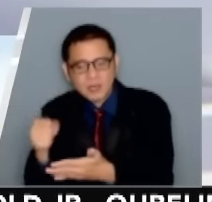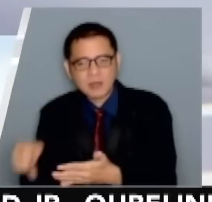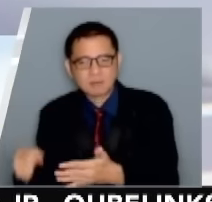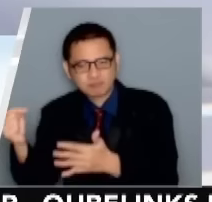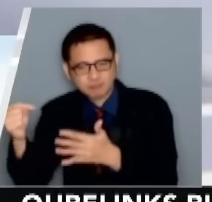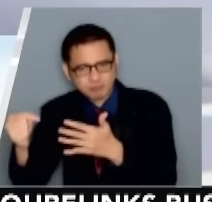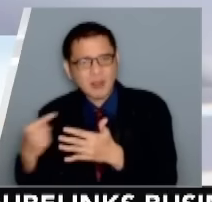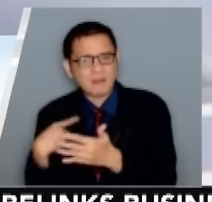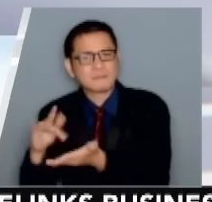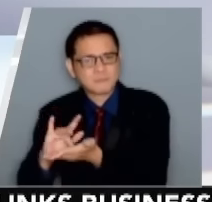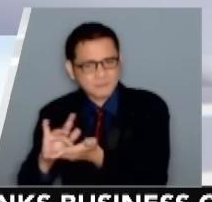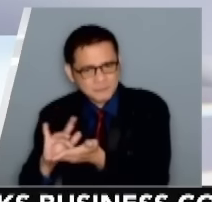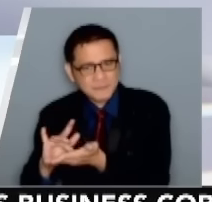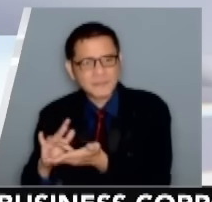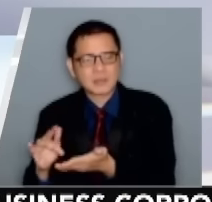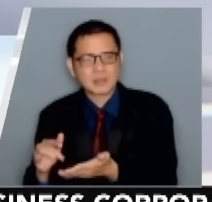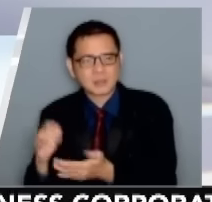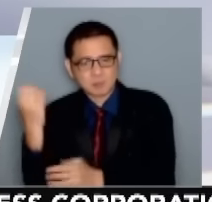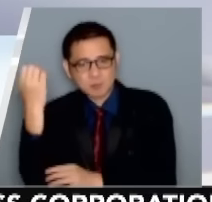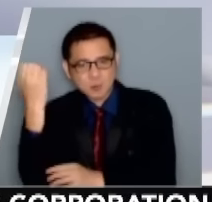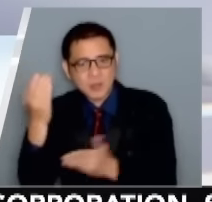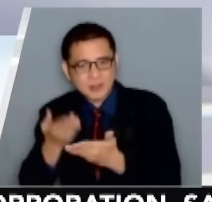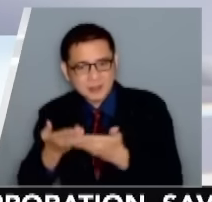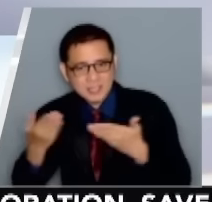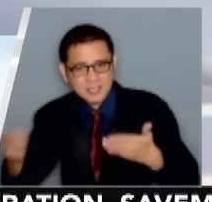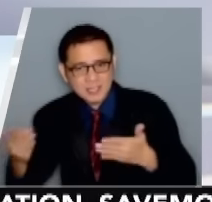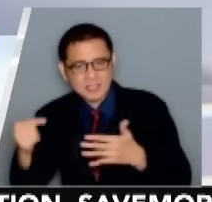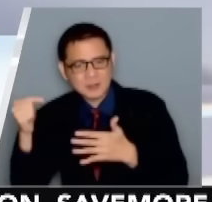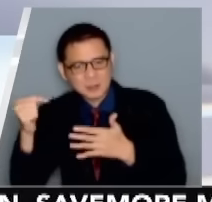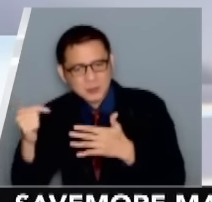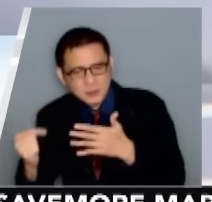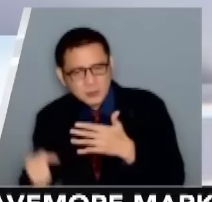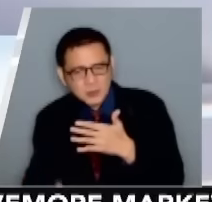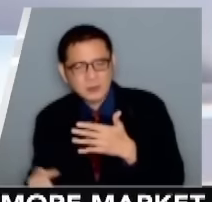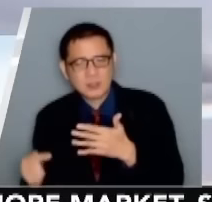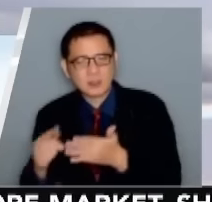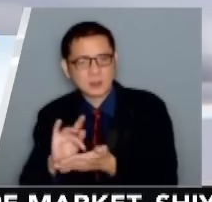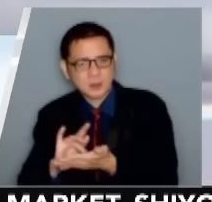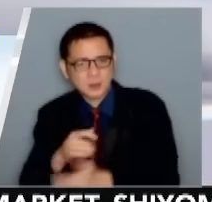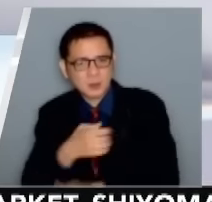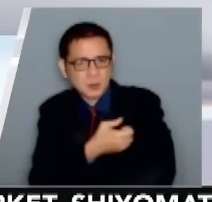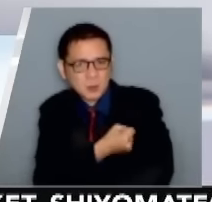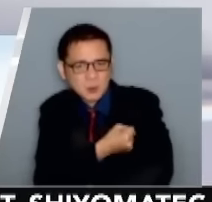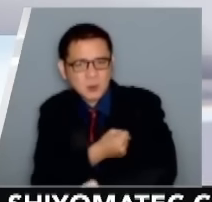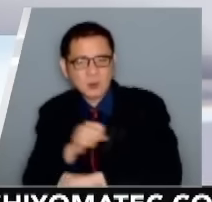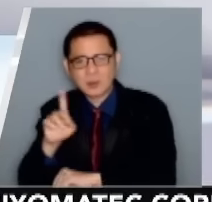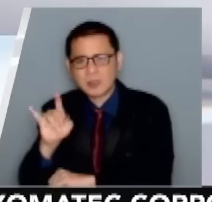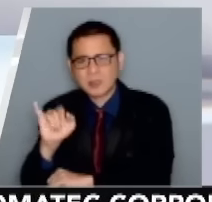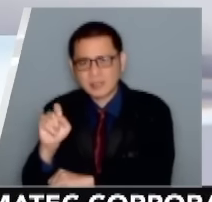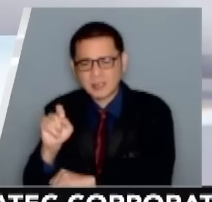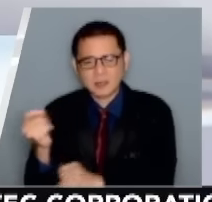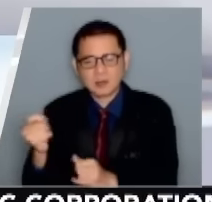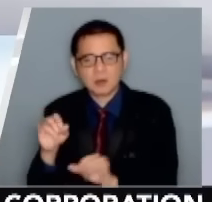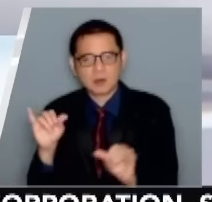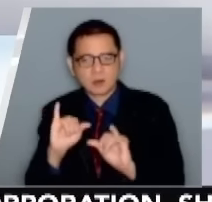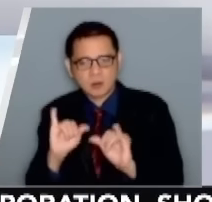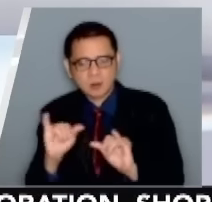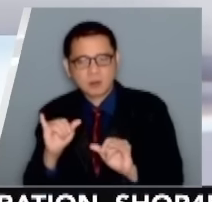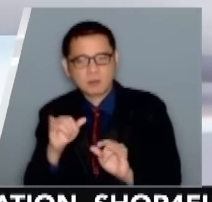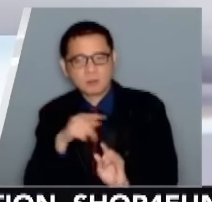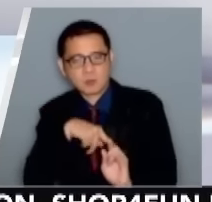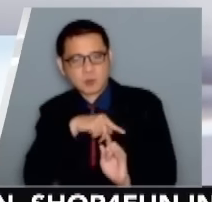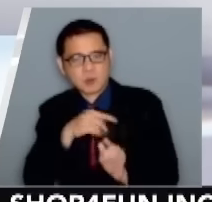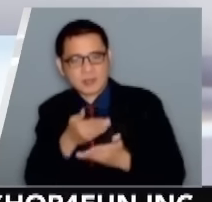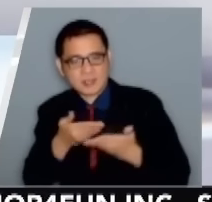meron dapat mga emergency medicines, emergency kits. Actually, may mga personal pa nga from City Health Office at maging